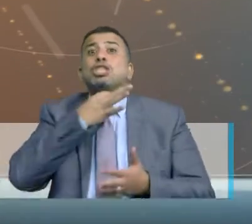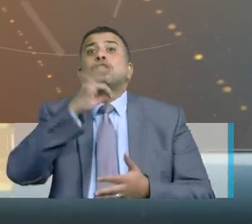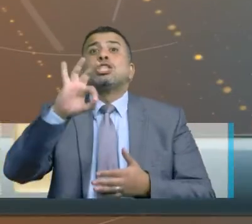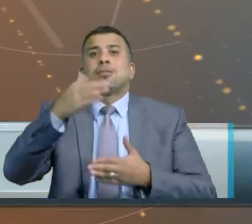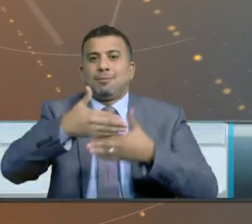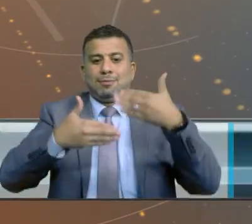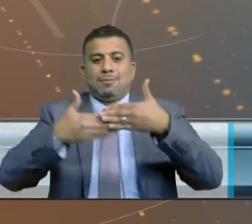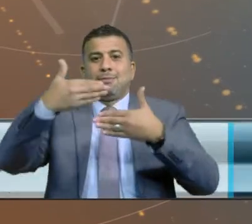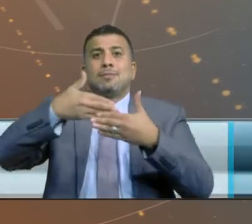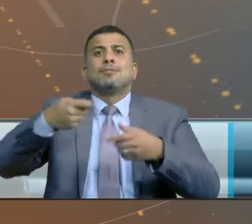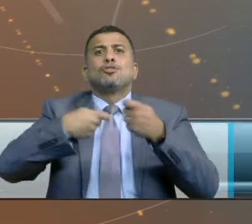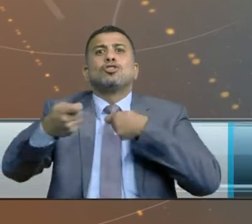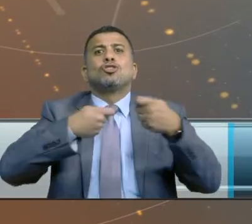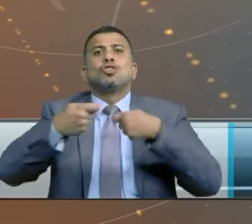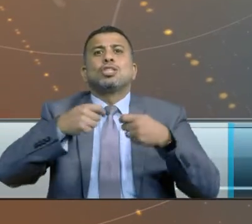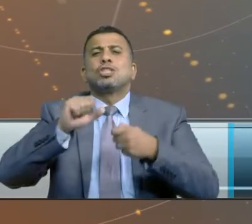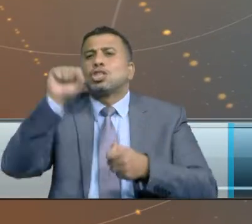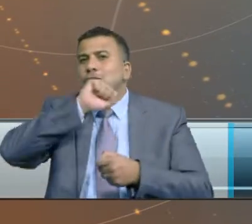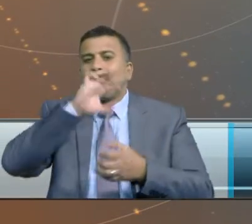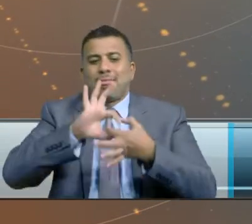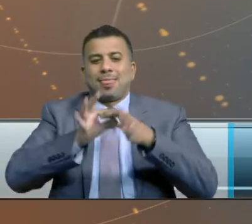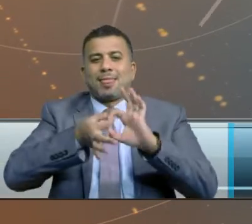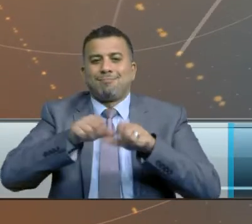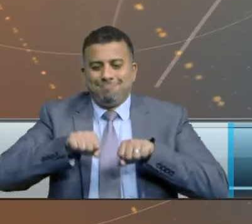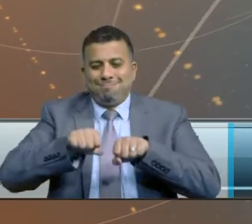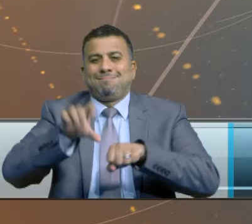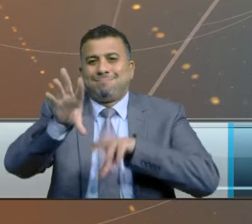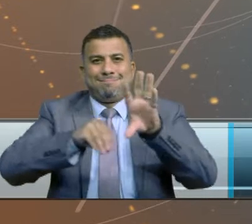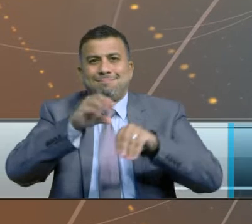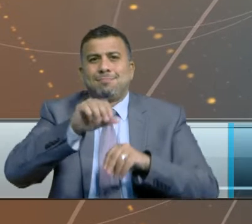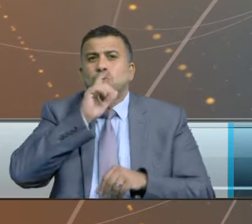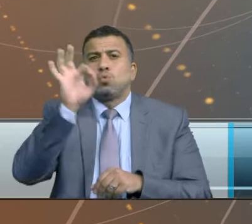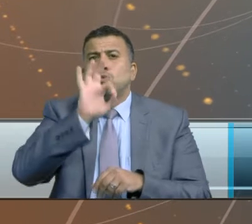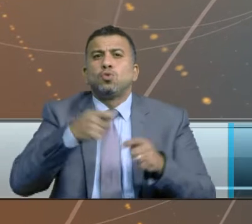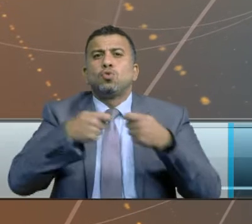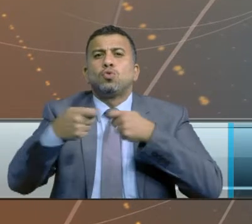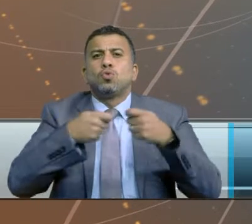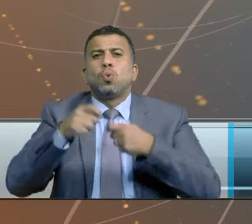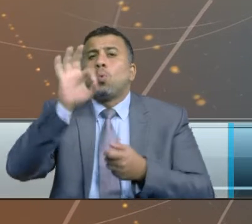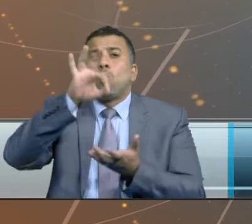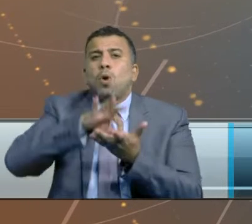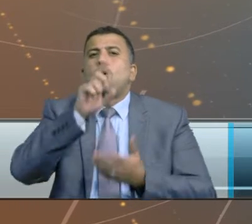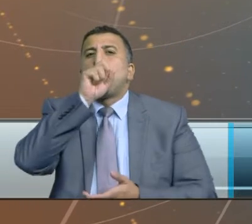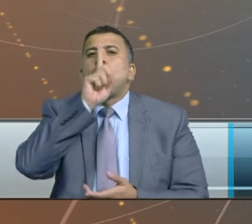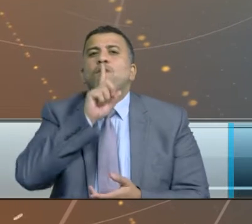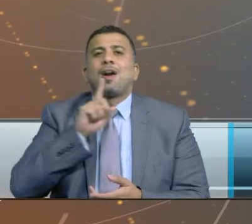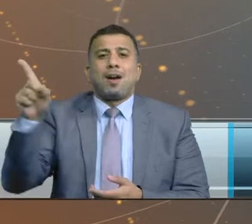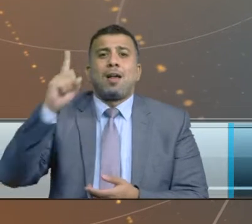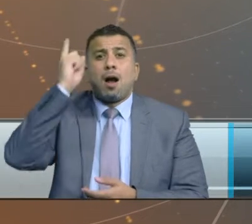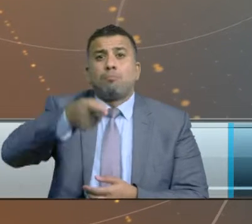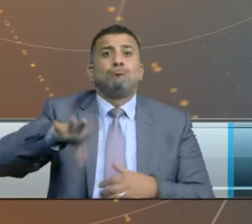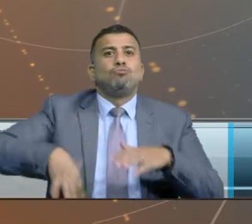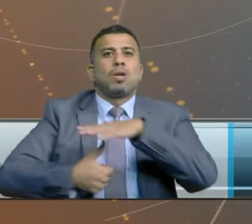مركز تجاري يتبع جمعيه الشارقه التعاونيه من الجهه الشماليه لسوق شرق في خورفكان كما وجه